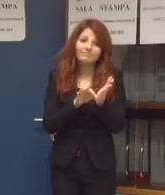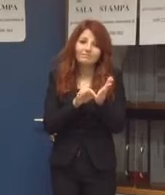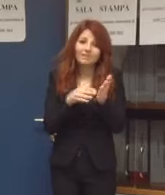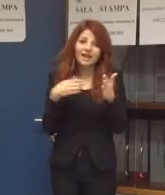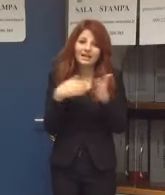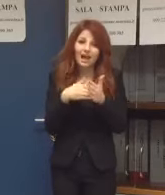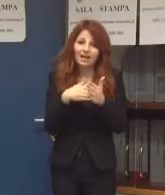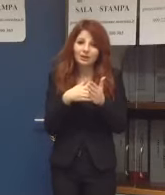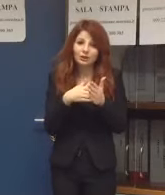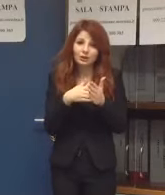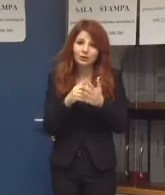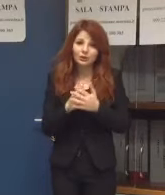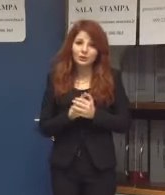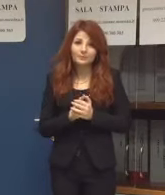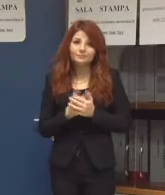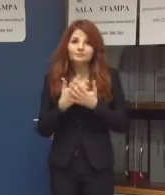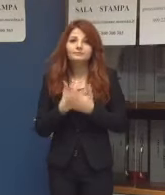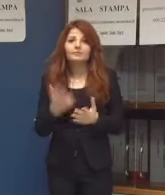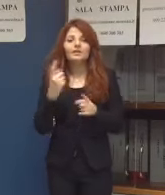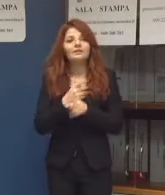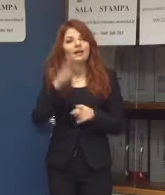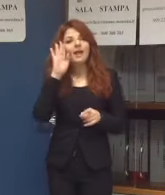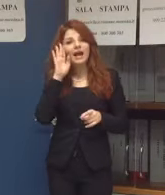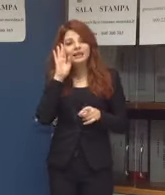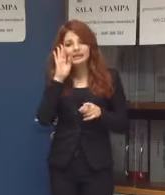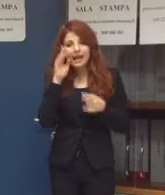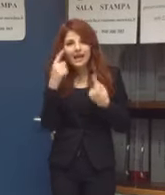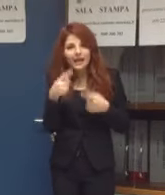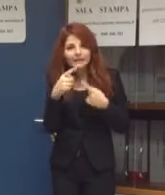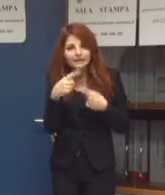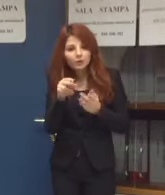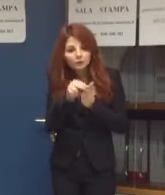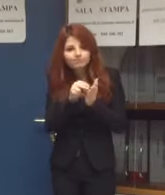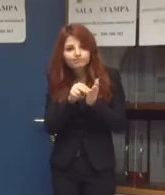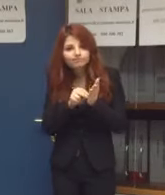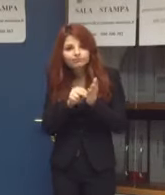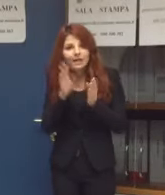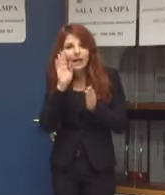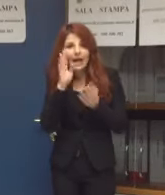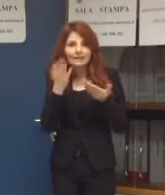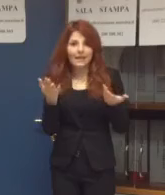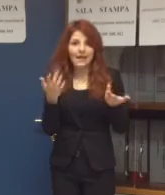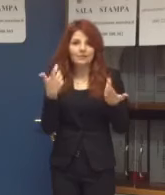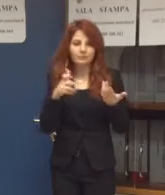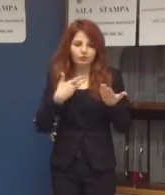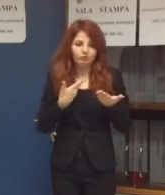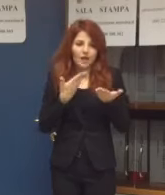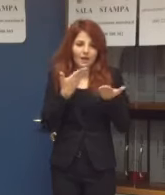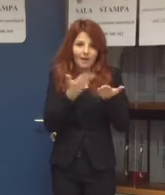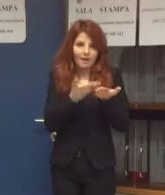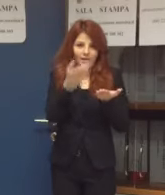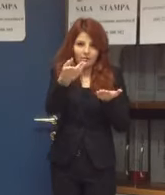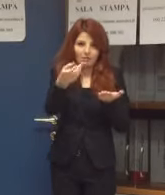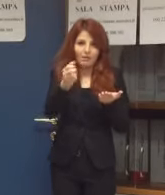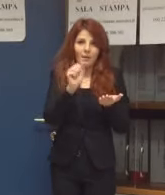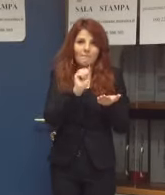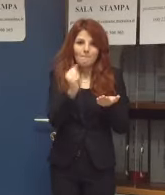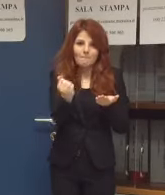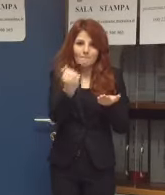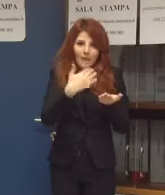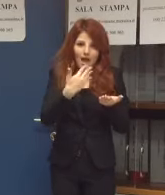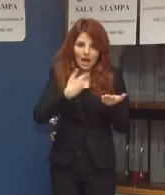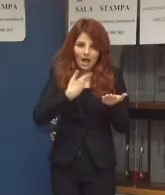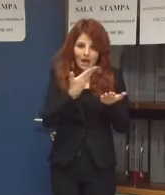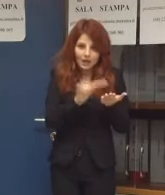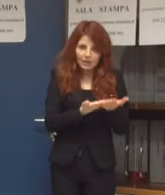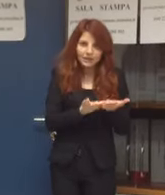queste dichiarazioni, perché come vedete con il sistema anche di incrocio dei dati che noi abbiamo con l'INPS, queste situazioni